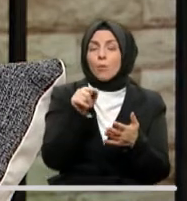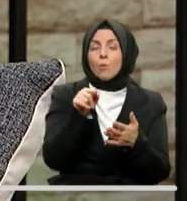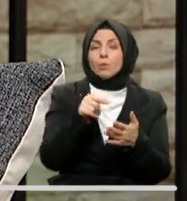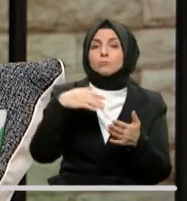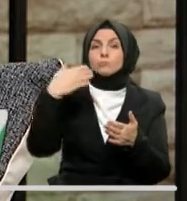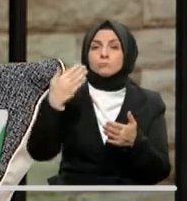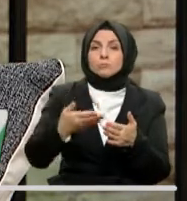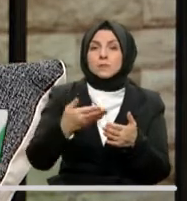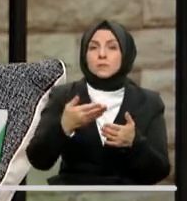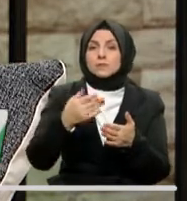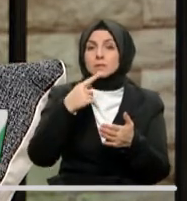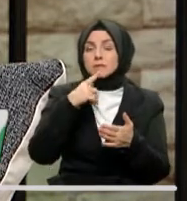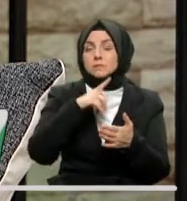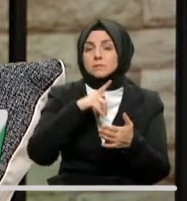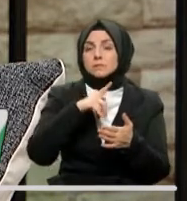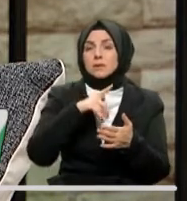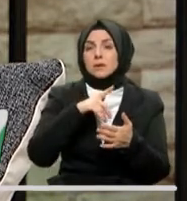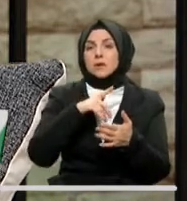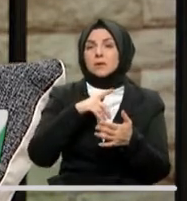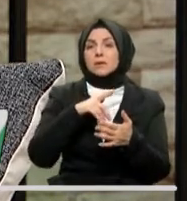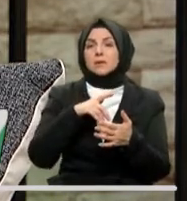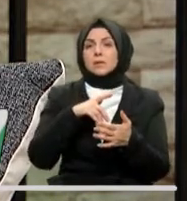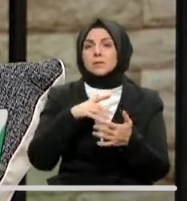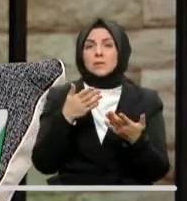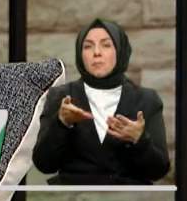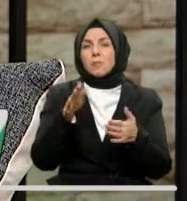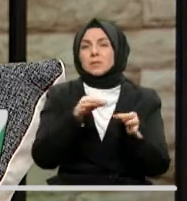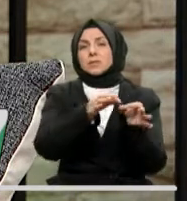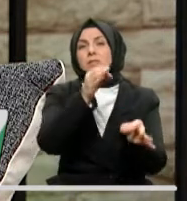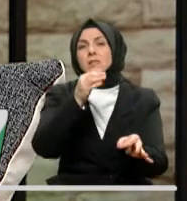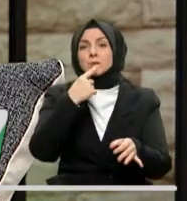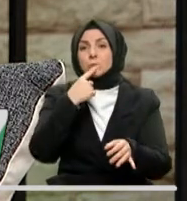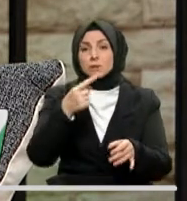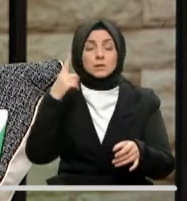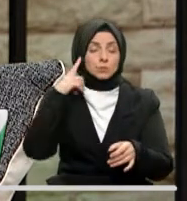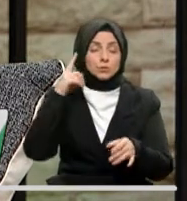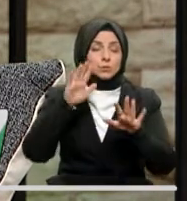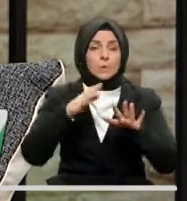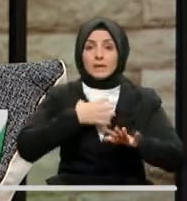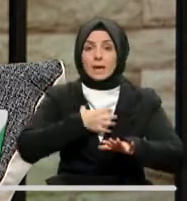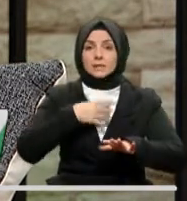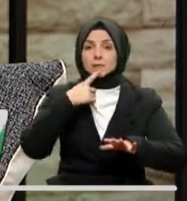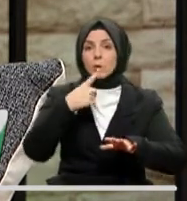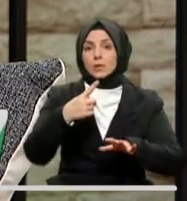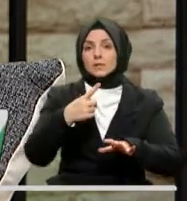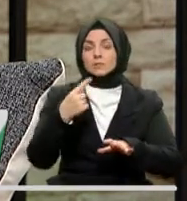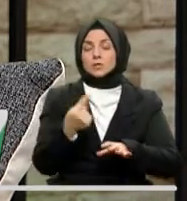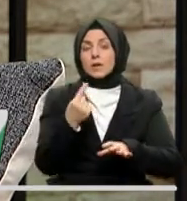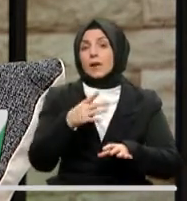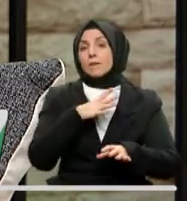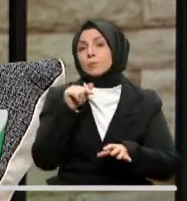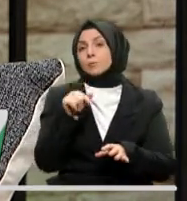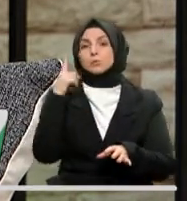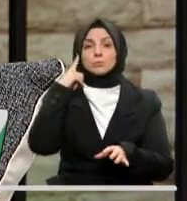bize konuşan acımasız eleştiriler yapan bir ses var ama onun o kadar bütünleşmiş iz ki o bizim kendi doğrumuz gerçekliğimiz